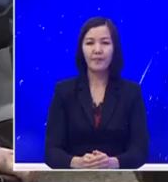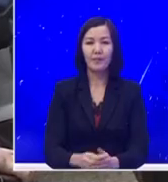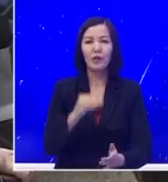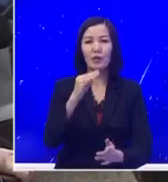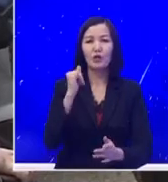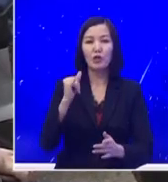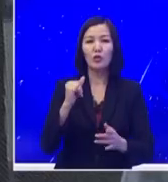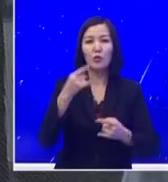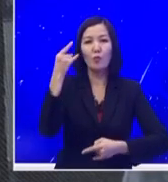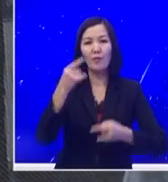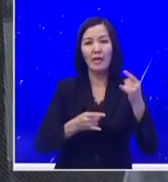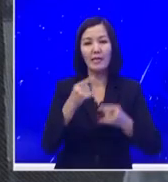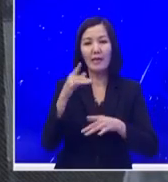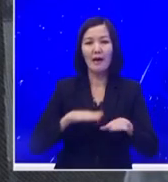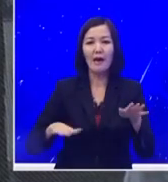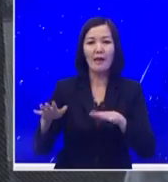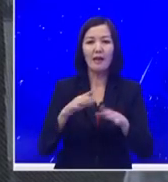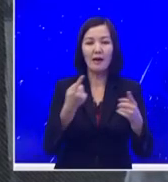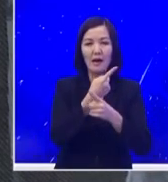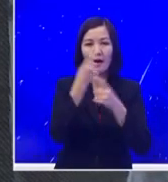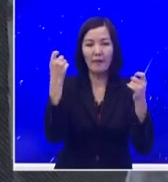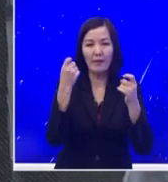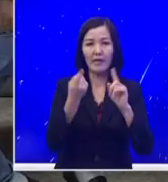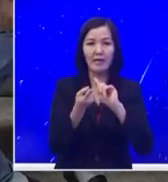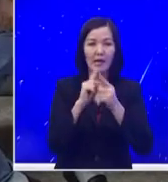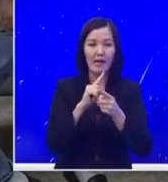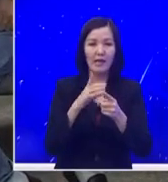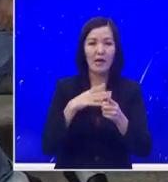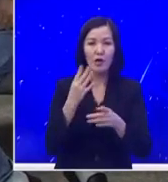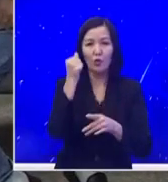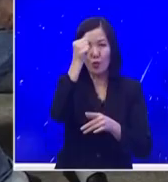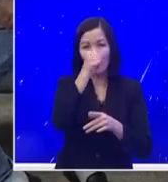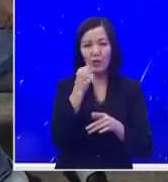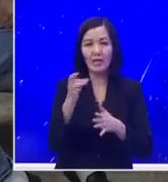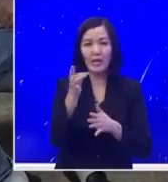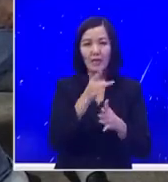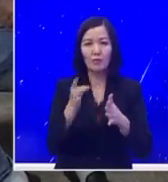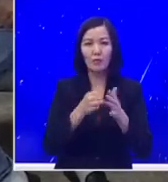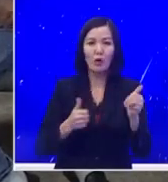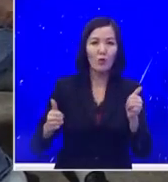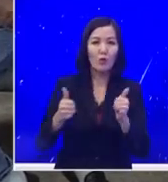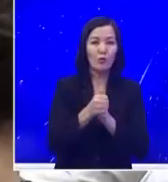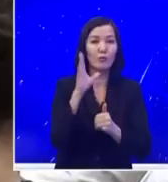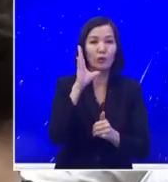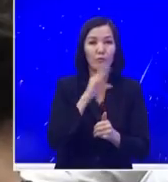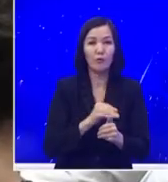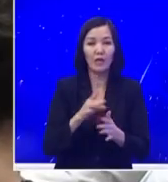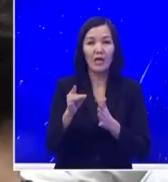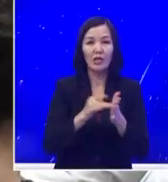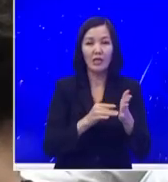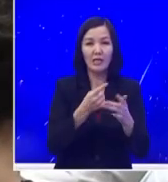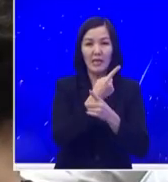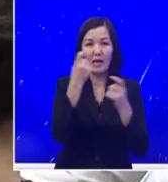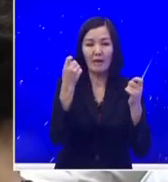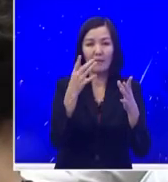Жетісу медиа алаңы өңірдің басты ақпарат кеңістігіне айналды. Құрылған 4 жылында республикада көшбасшы бола білді. Жедел ақпарат